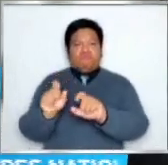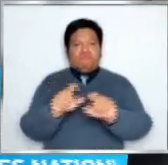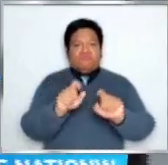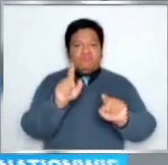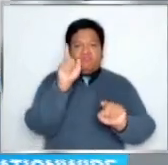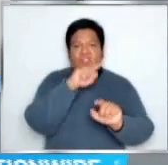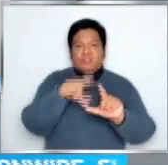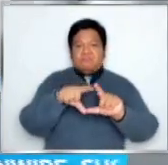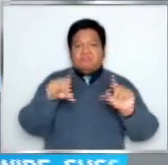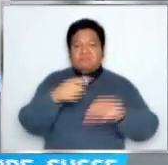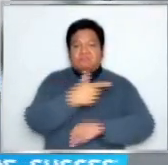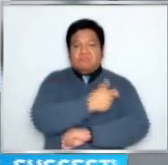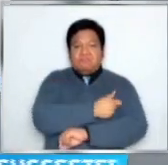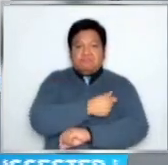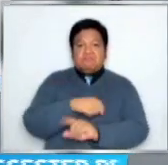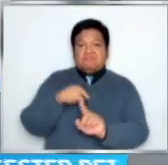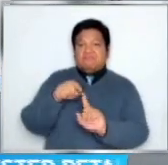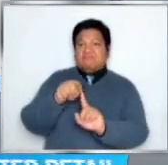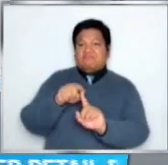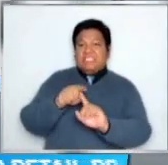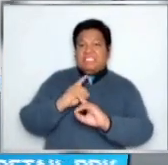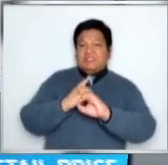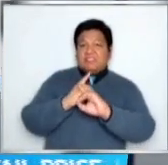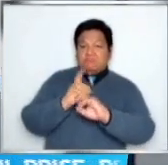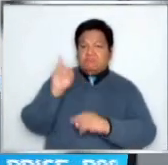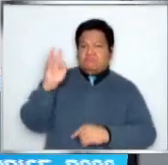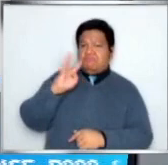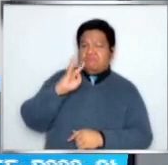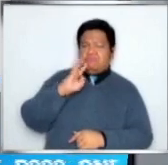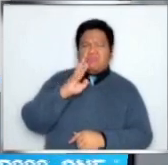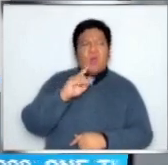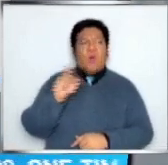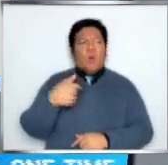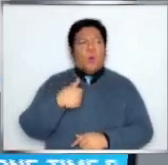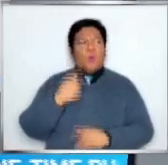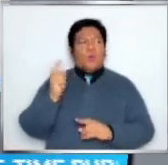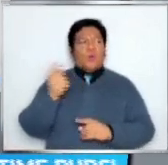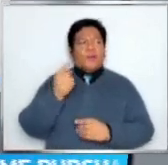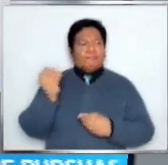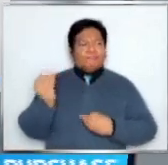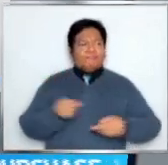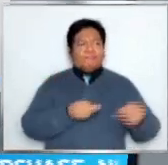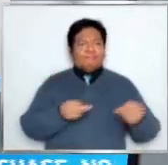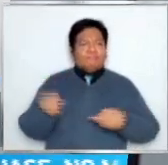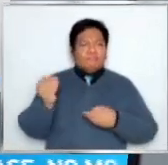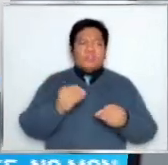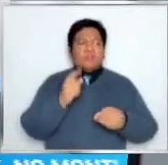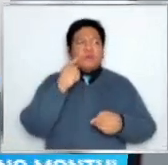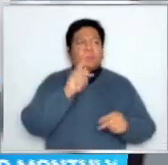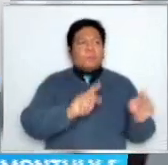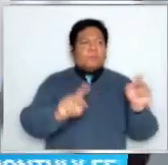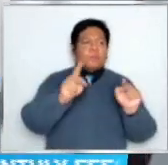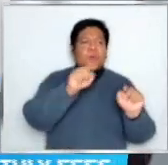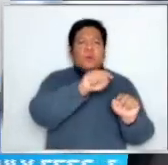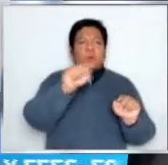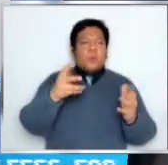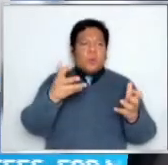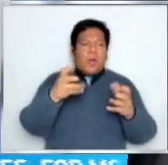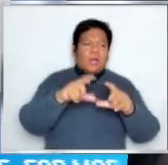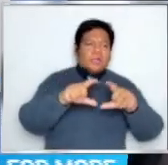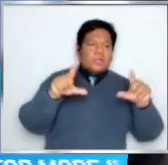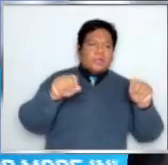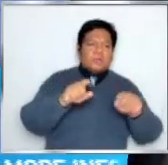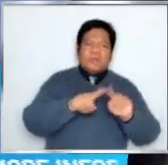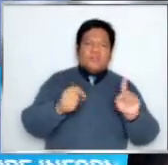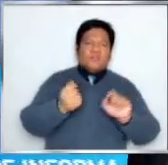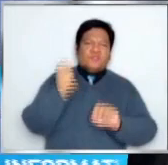lang tulay ko or messenger sa mga taong gusto mag-avail og vaccination card para dili na magpa-vaccine ba. Kabilang